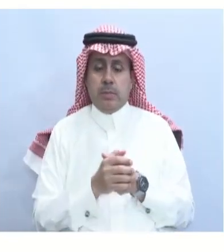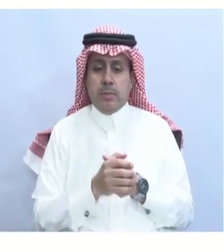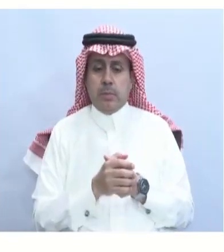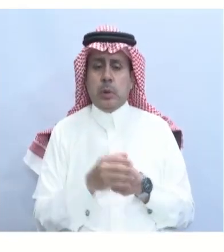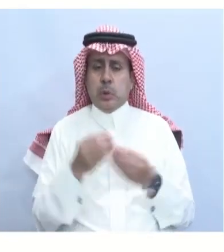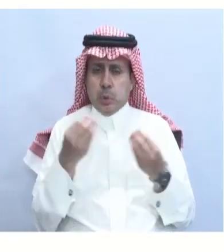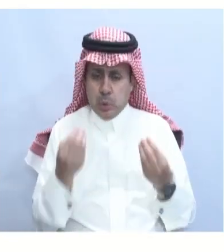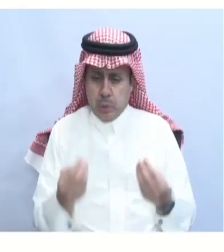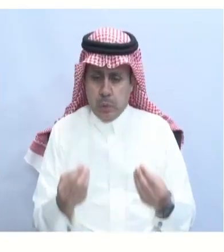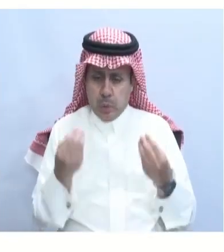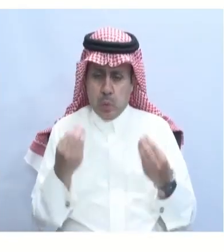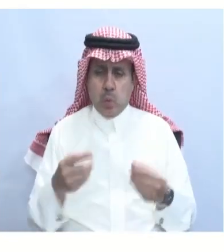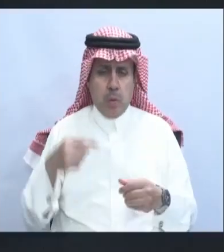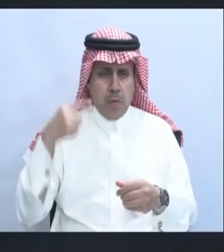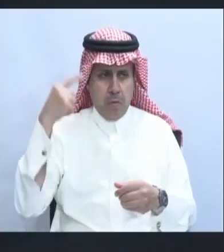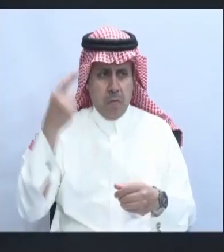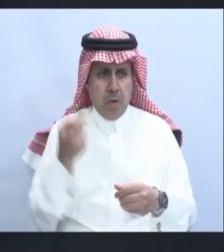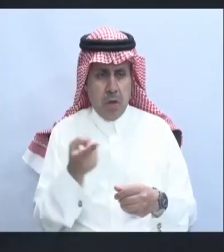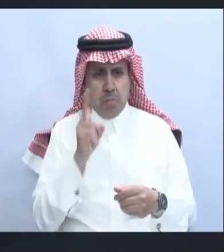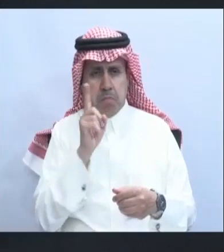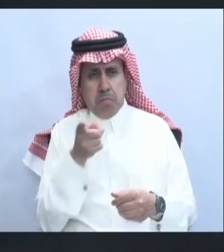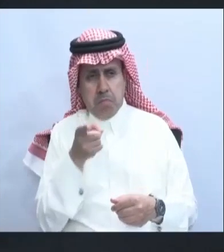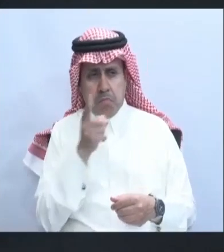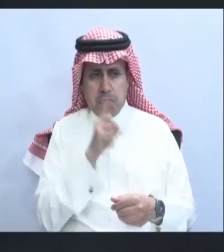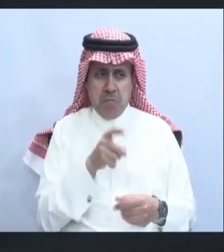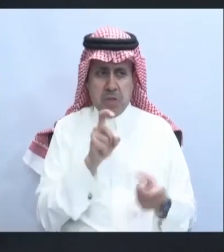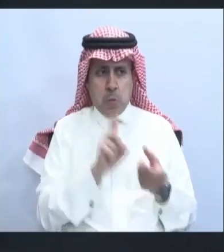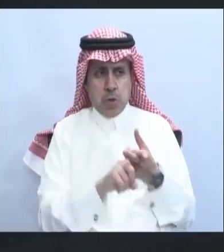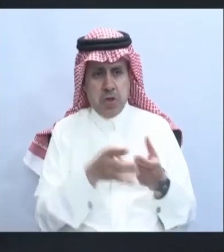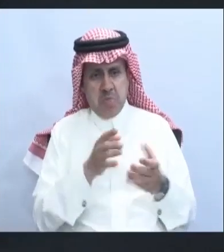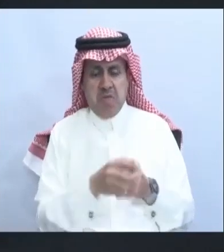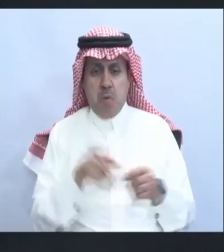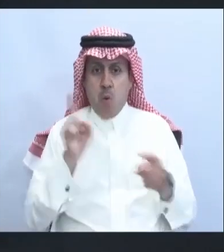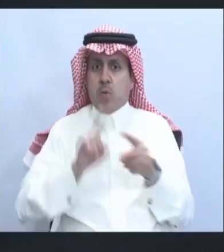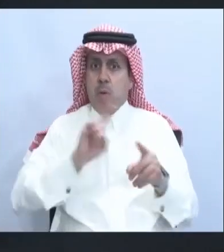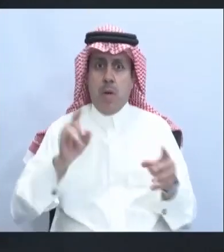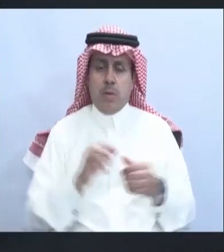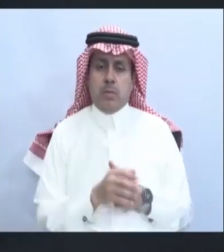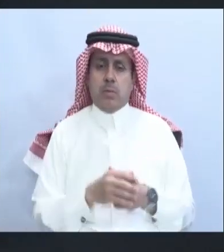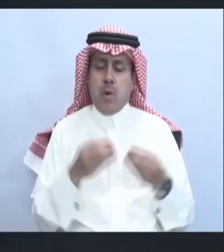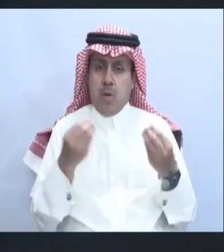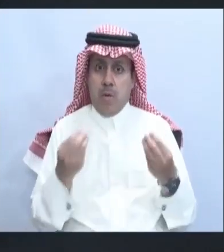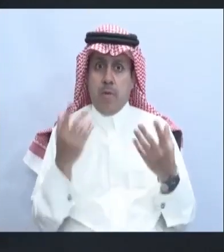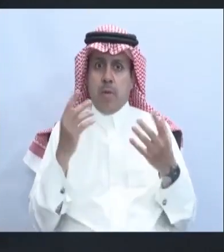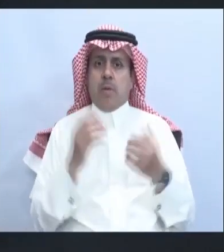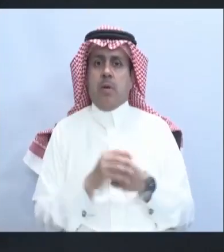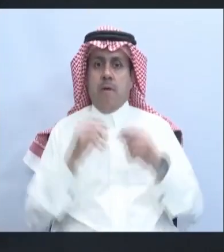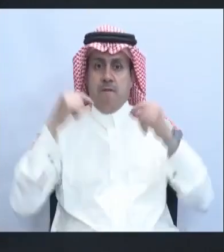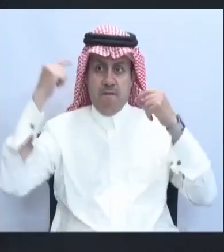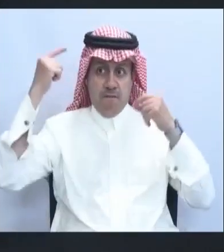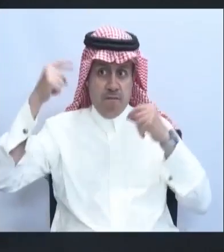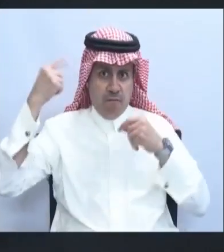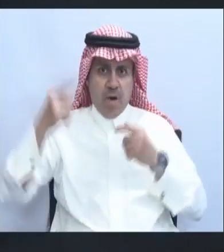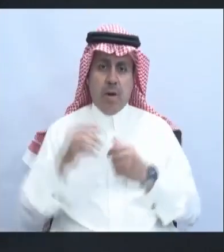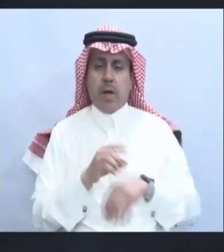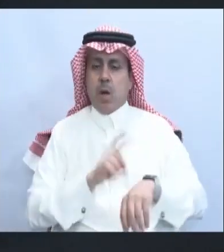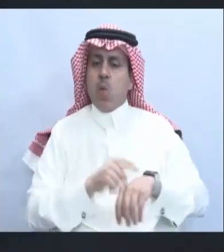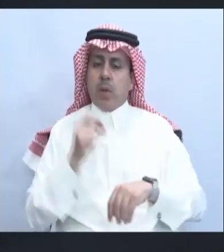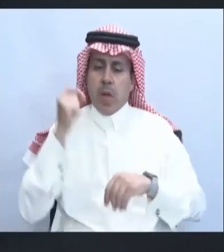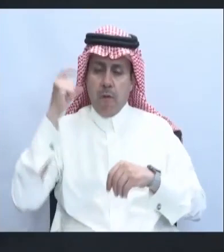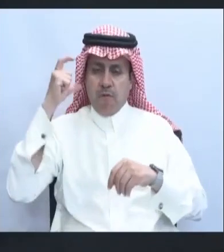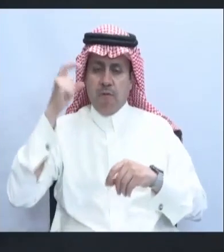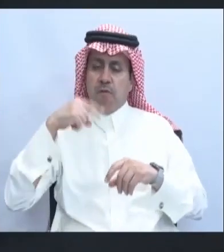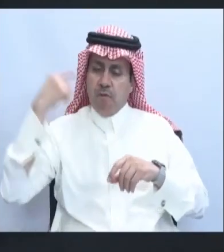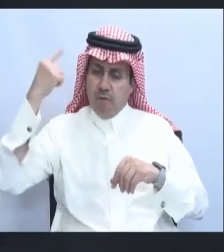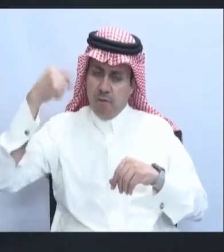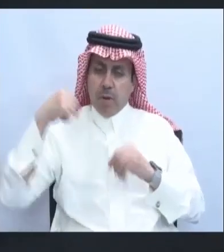للترويض والتامل وعدم العجله فهذا ايضا امر وظاهر من الحكم التي من اجلها شرع الله